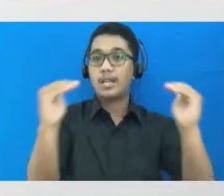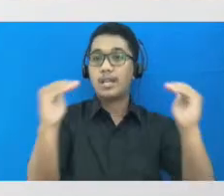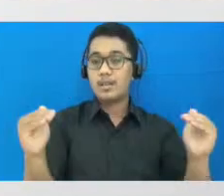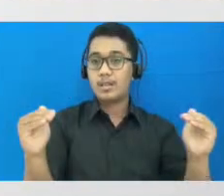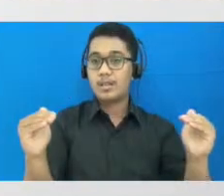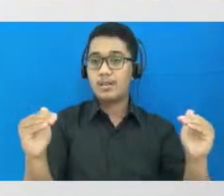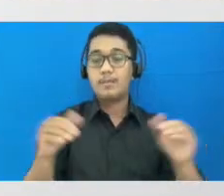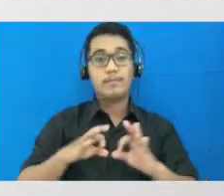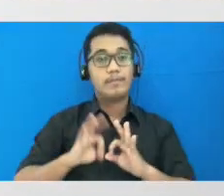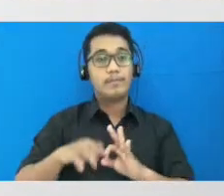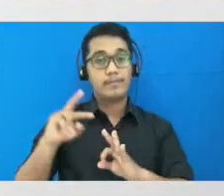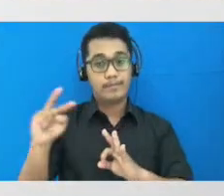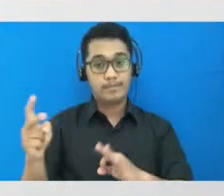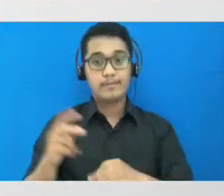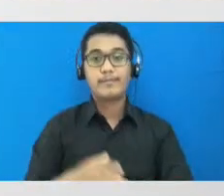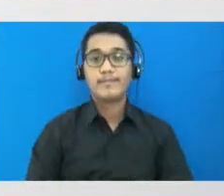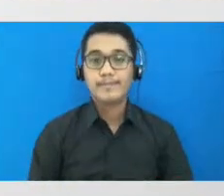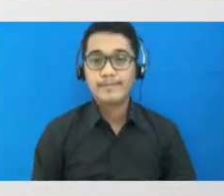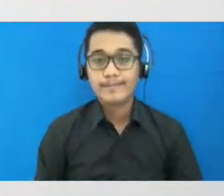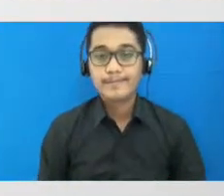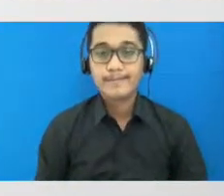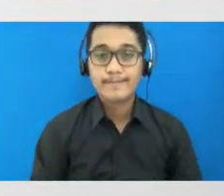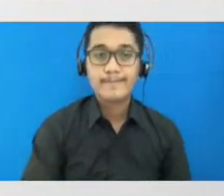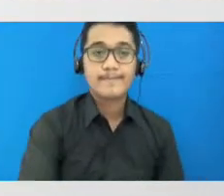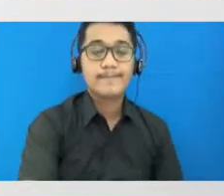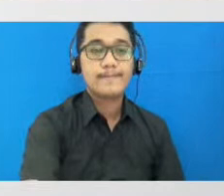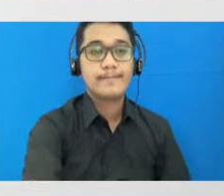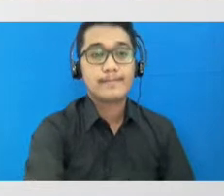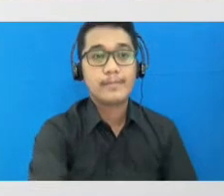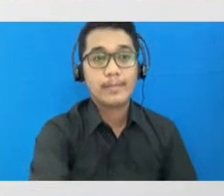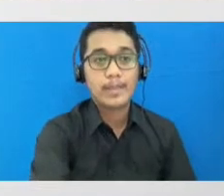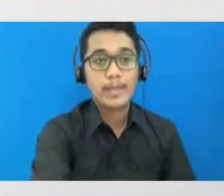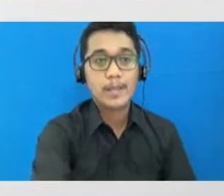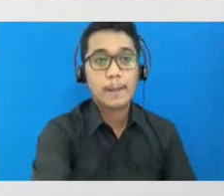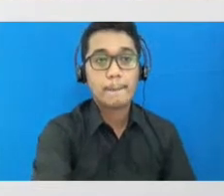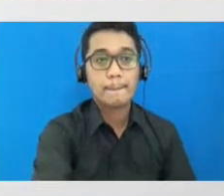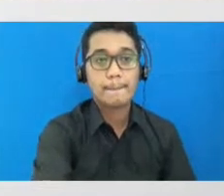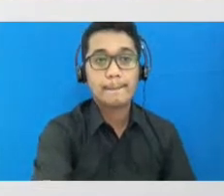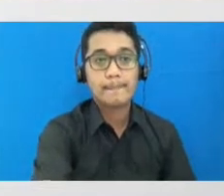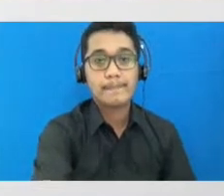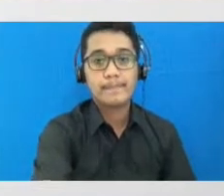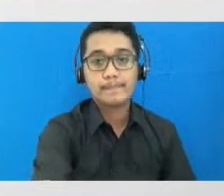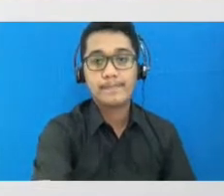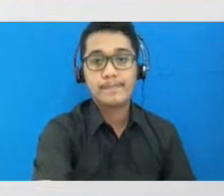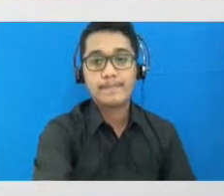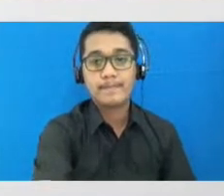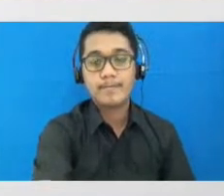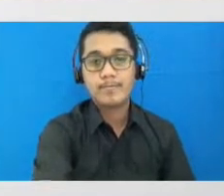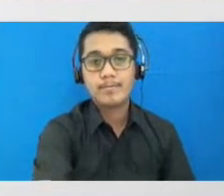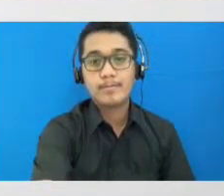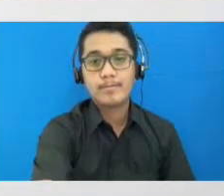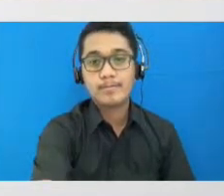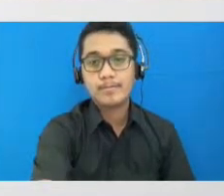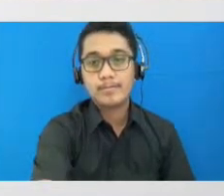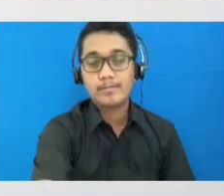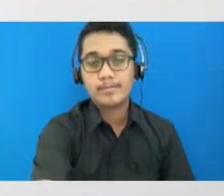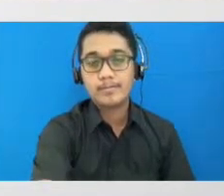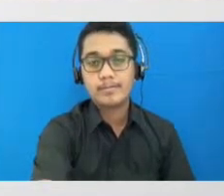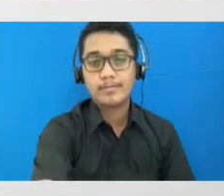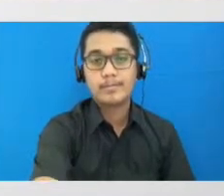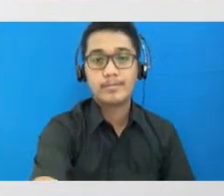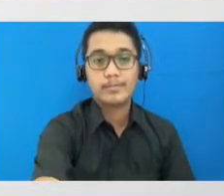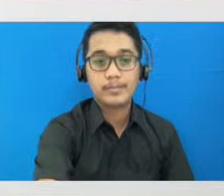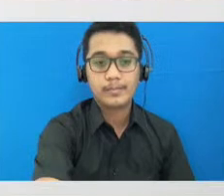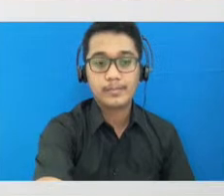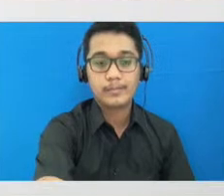adanya unsur-unsur lain, yaitu secara internasional, yang bisa membangun environment yang dimaksud. Mungkin demikian yang